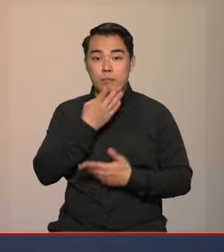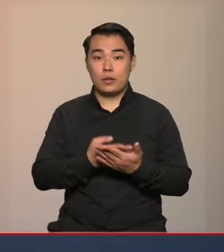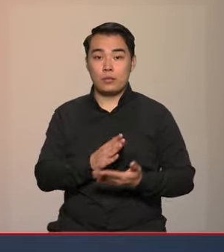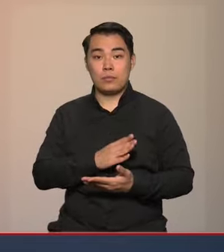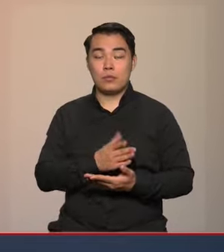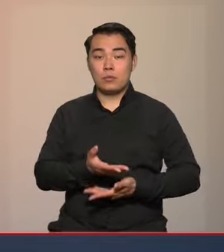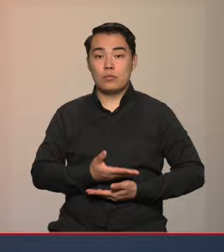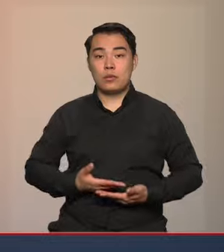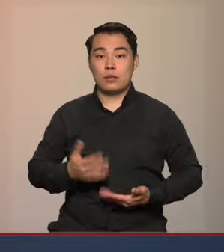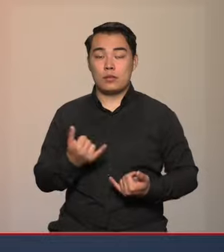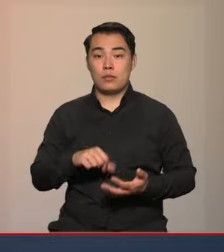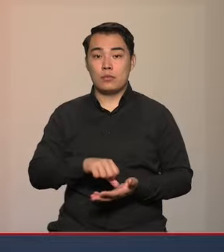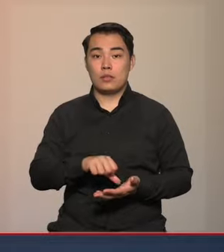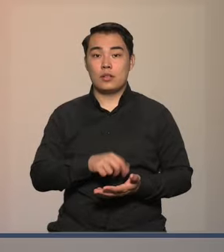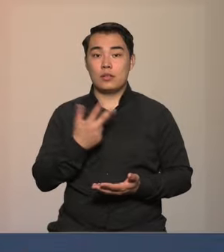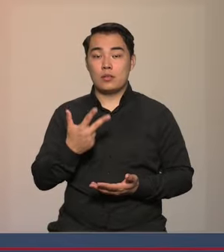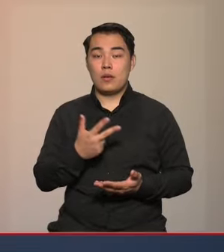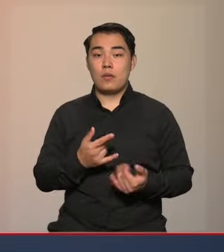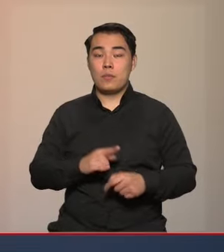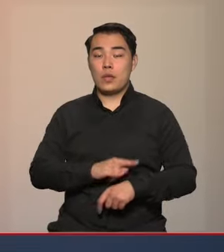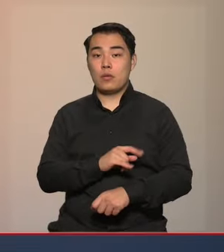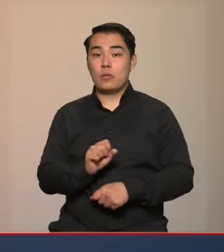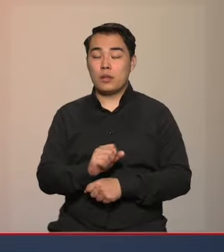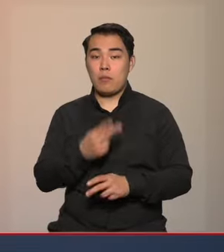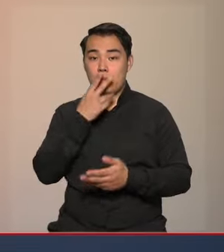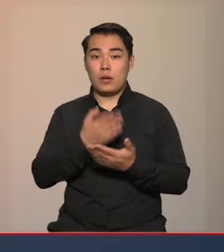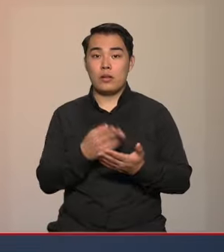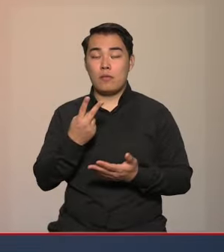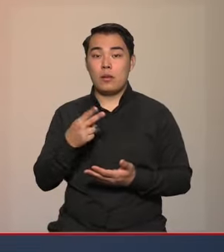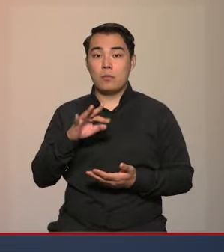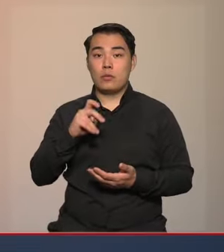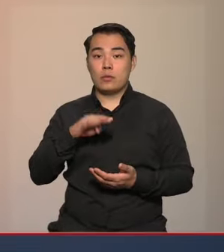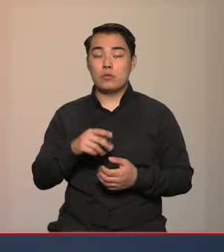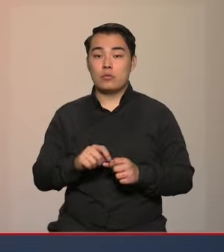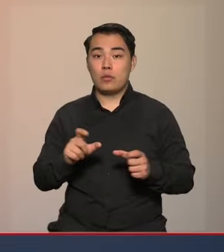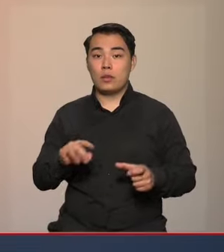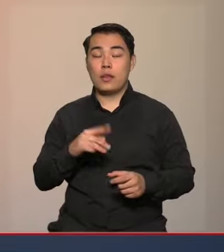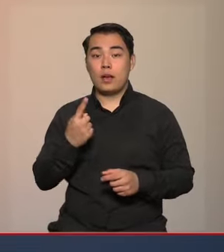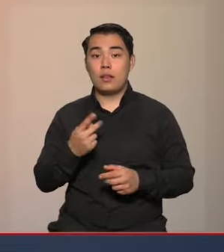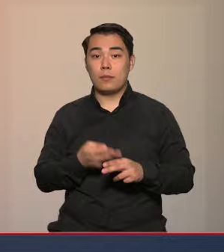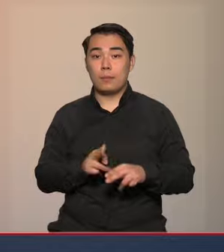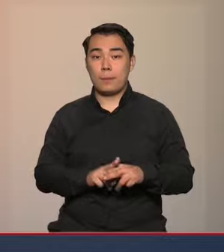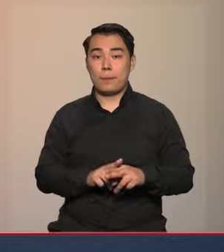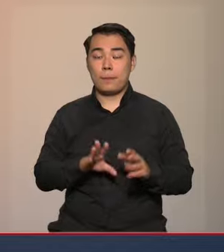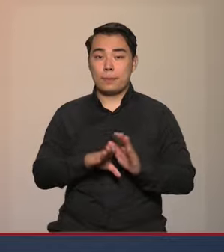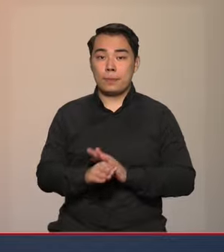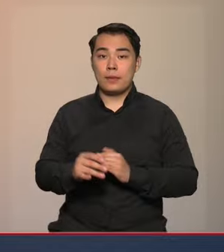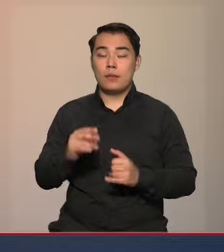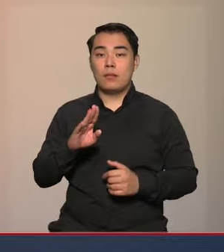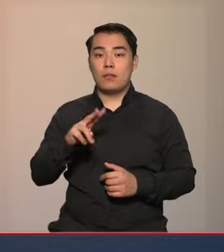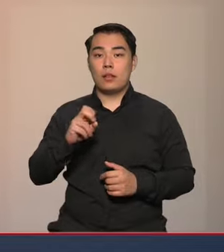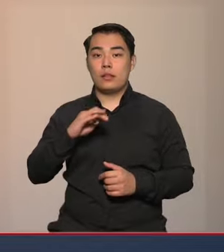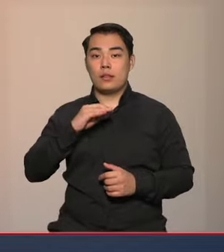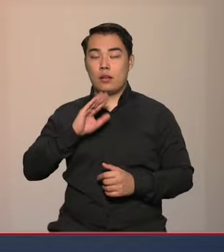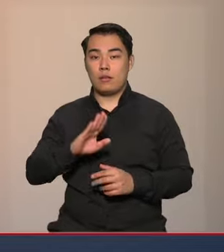нас состоит из трех пилотов. Два пилота – это школьники, и один пилот – Владислав